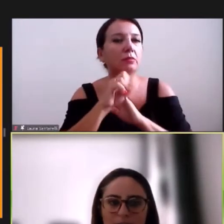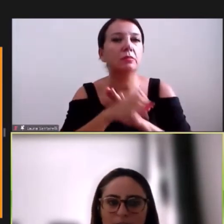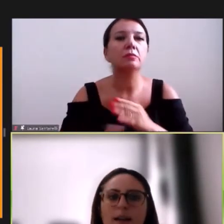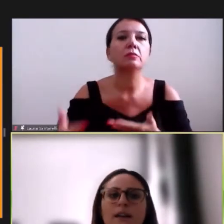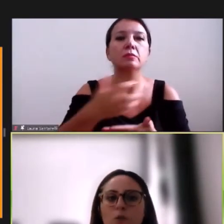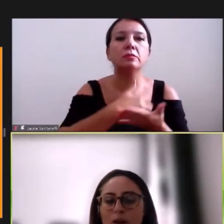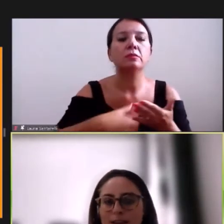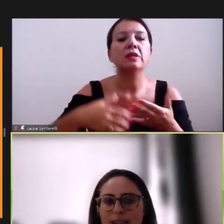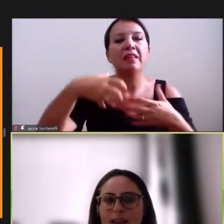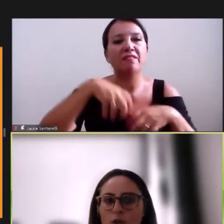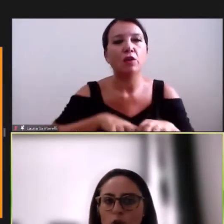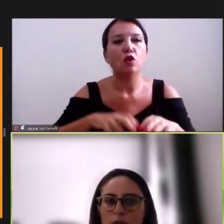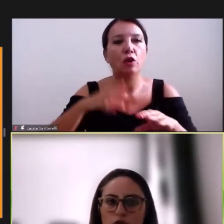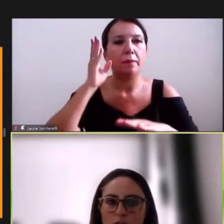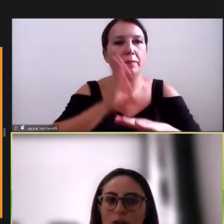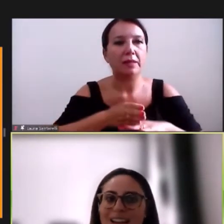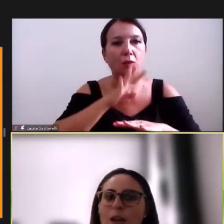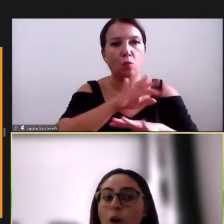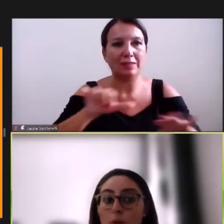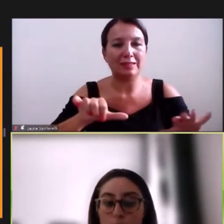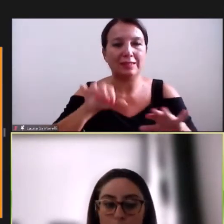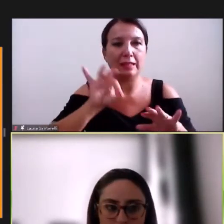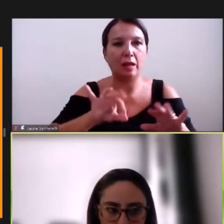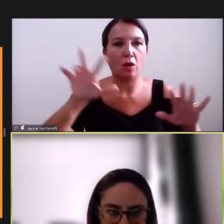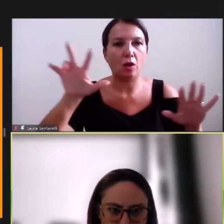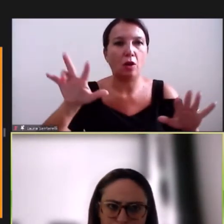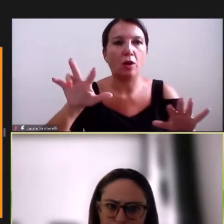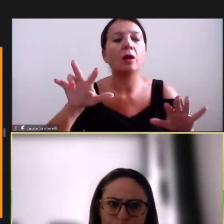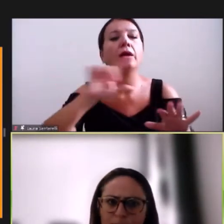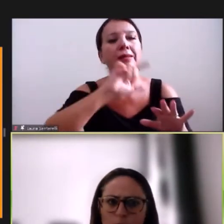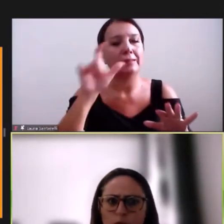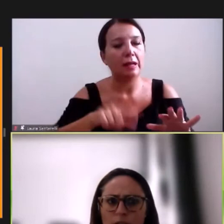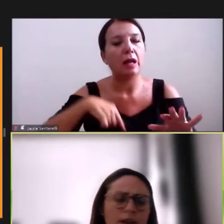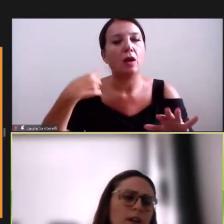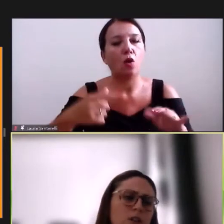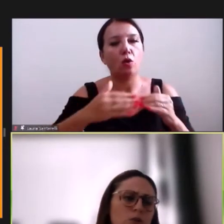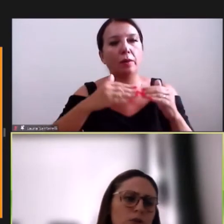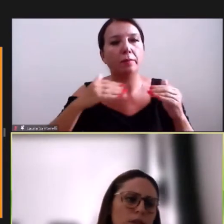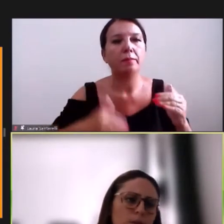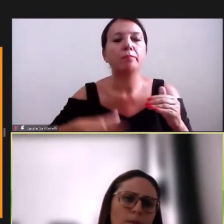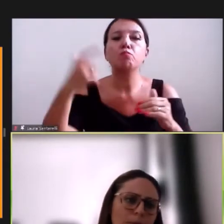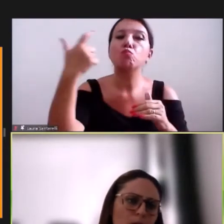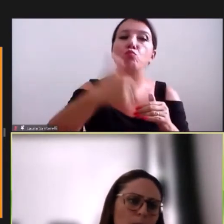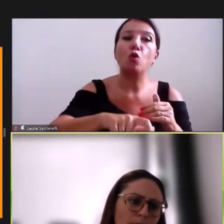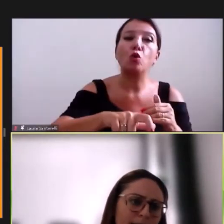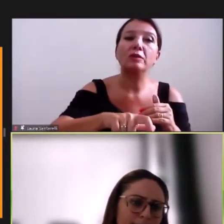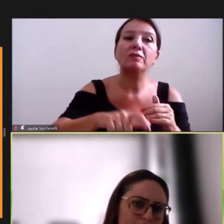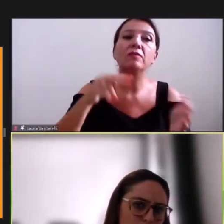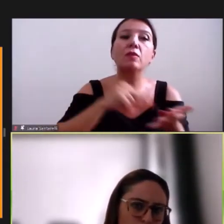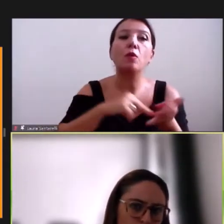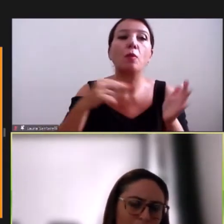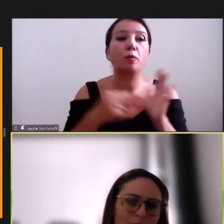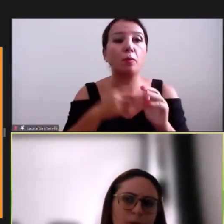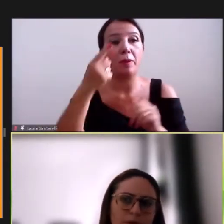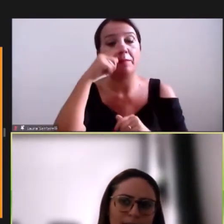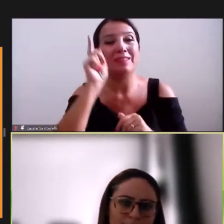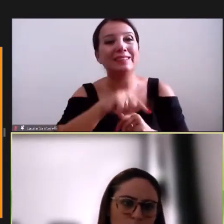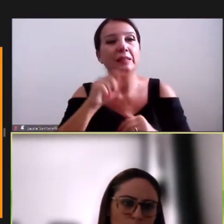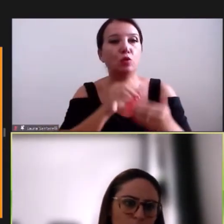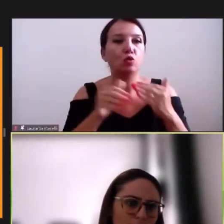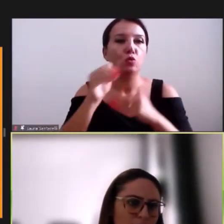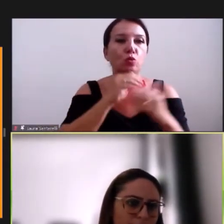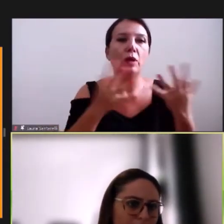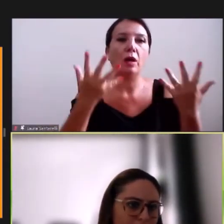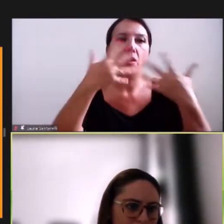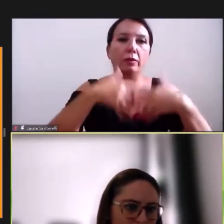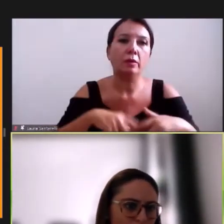della metà, 46,8%, e italiano ancora più basso. I motivi sono dei problemi un po' di carattere strutturale per